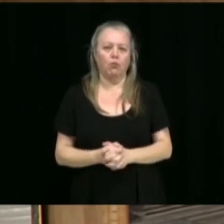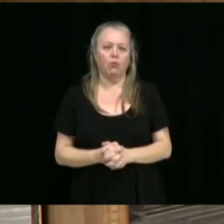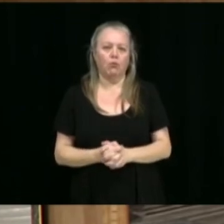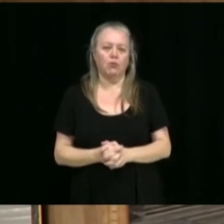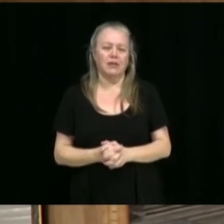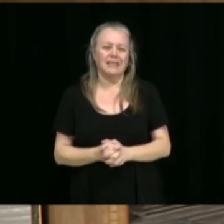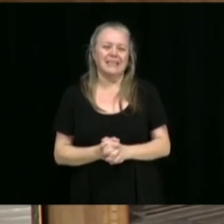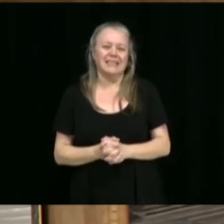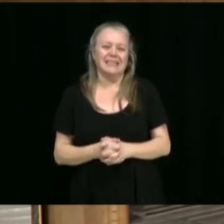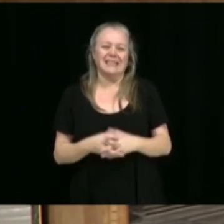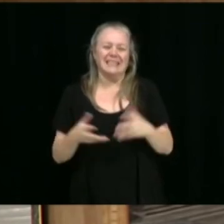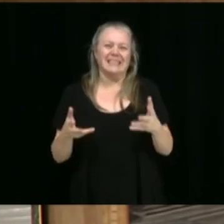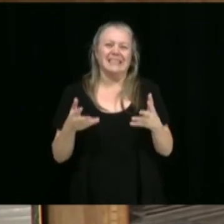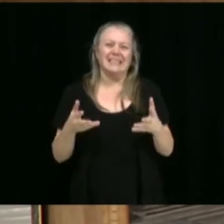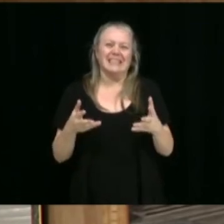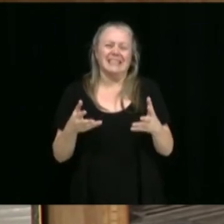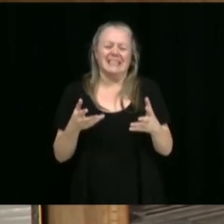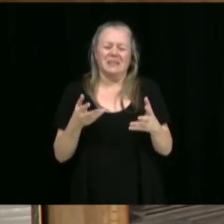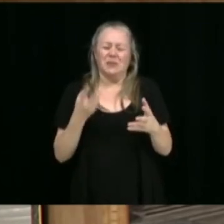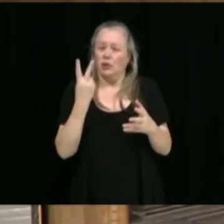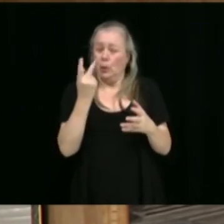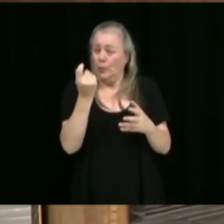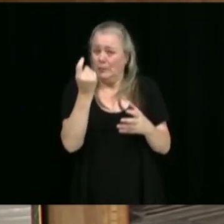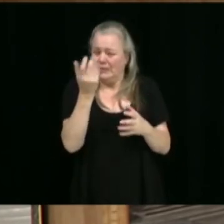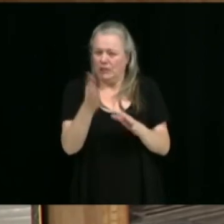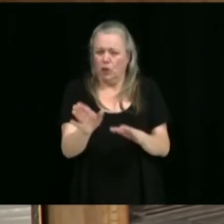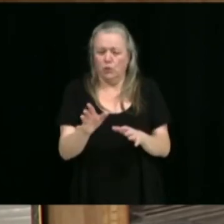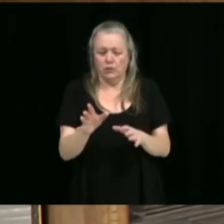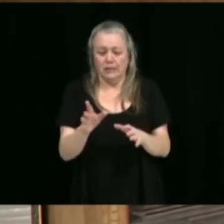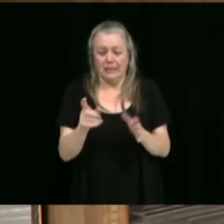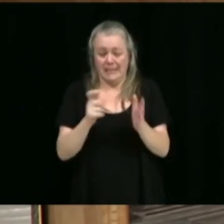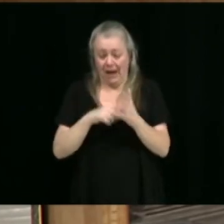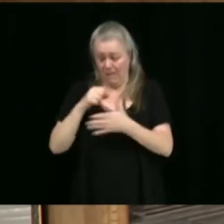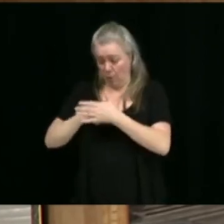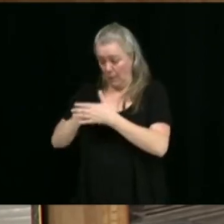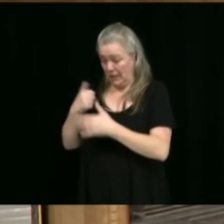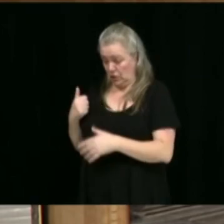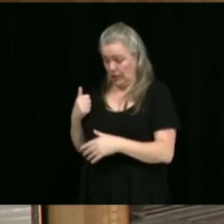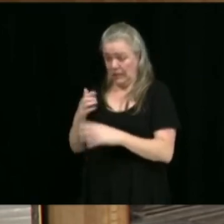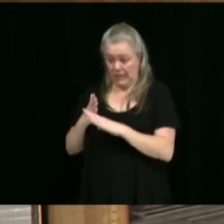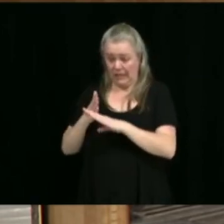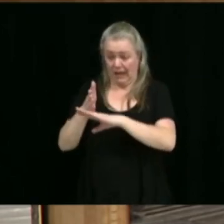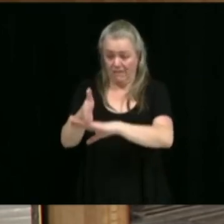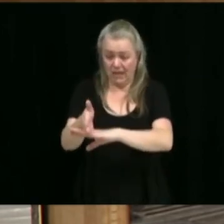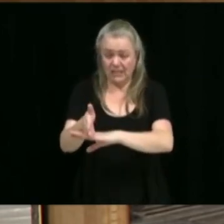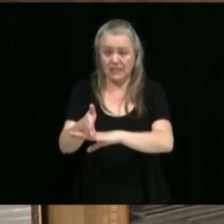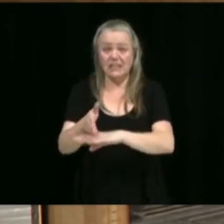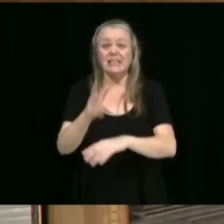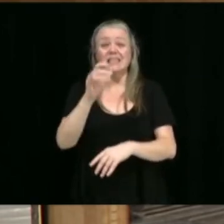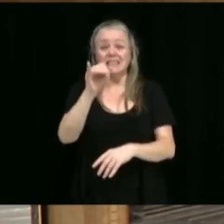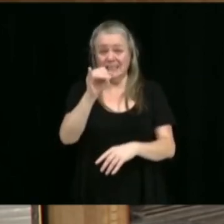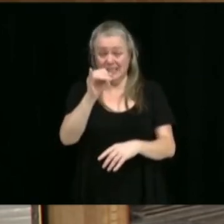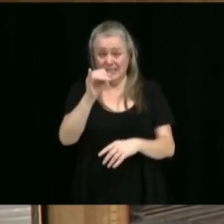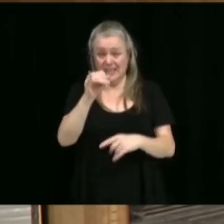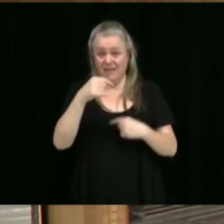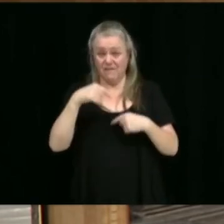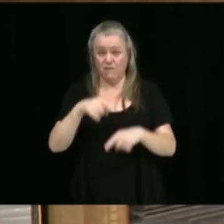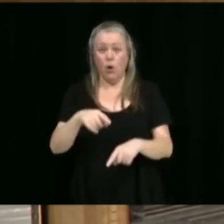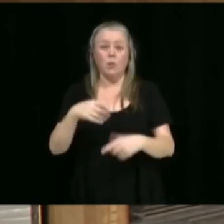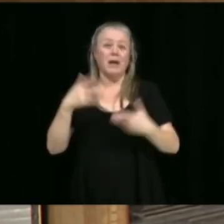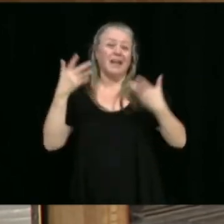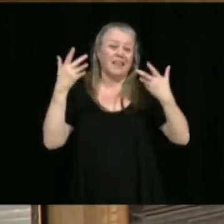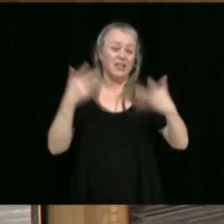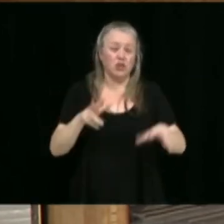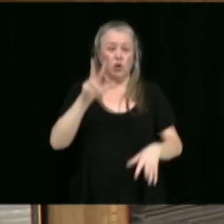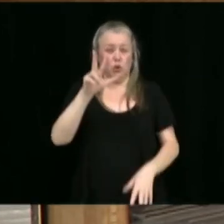c'est. Puis, deux petites choses. Quand on parle de fromagerie puis qu'on veut traverser, là, si vous y allez, là, vous allez me répondre bien, Danny, il y a déjà